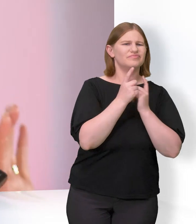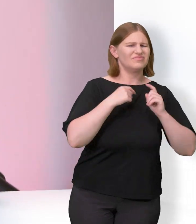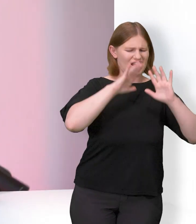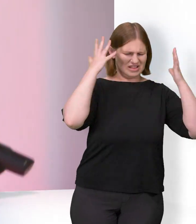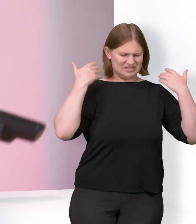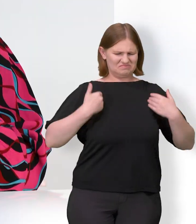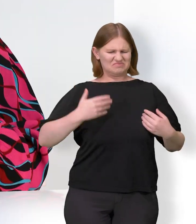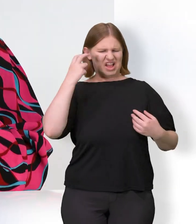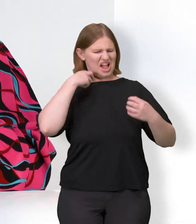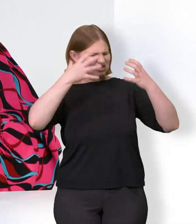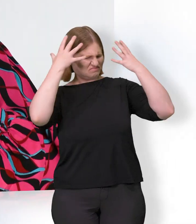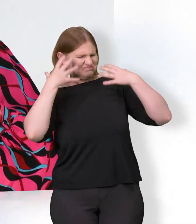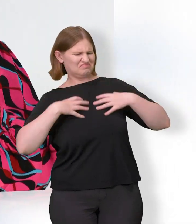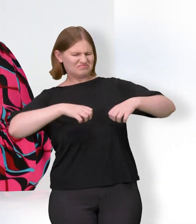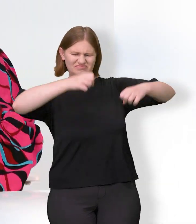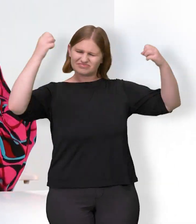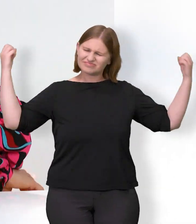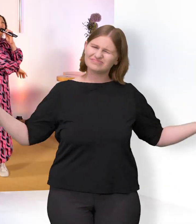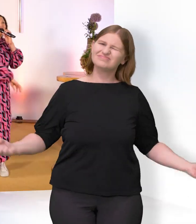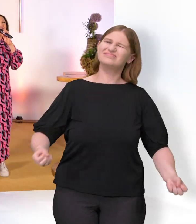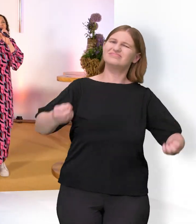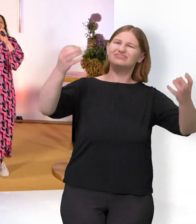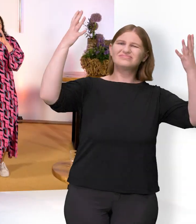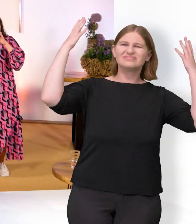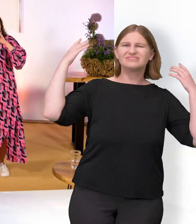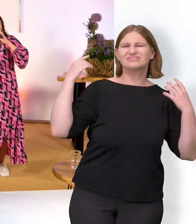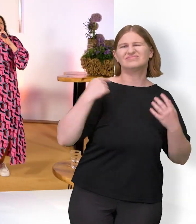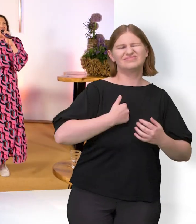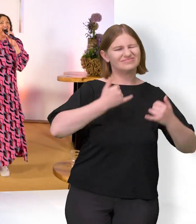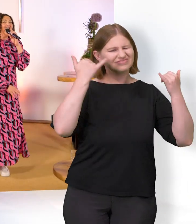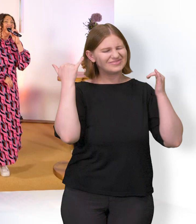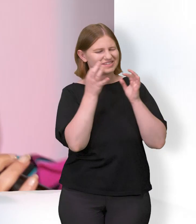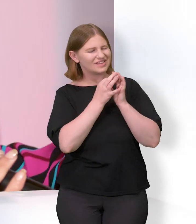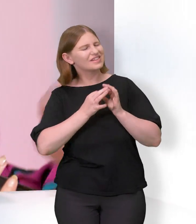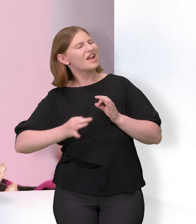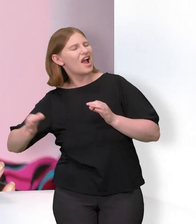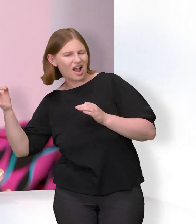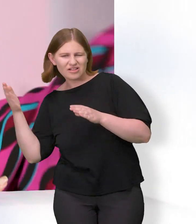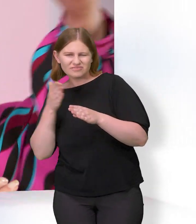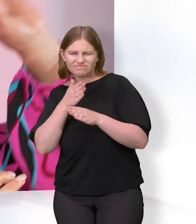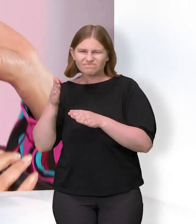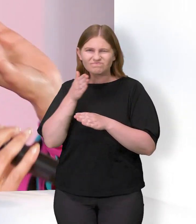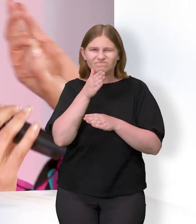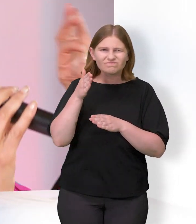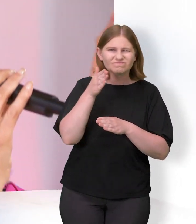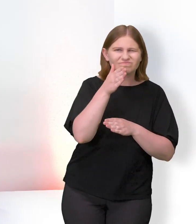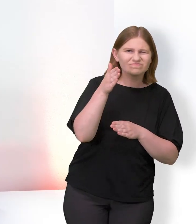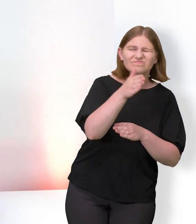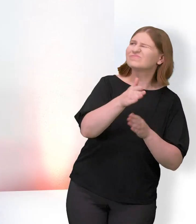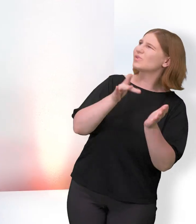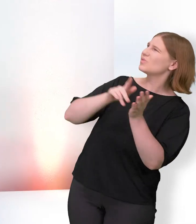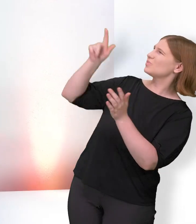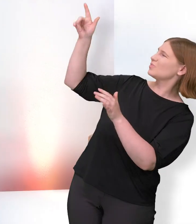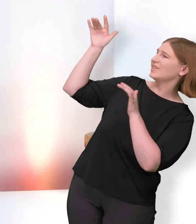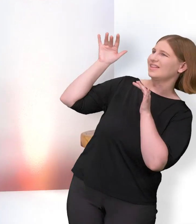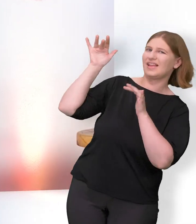alles ab, werf es hinter mich, schieb mich durch den Tag, weil es dich ergibt. Komm,